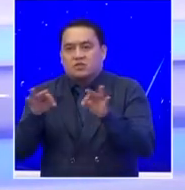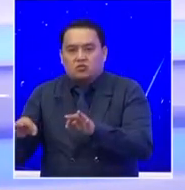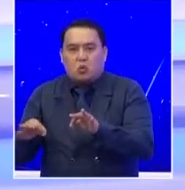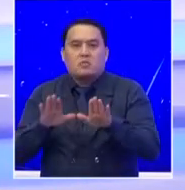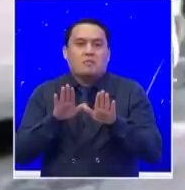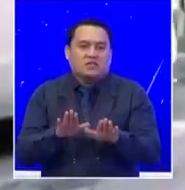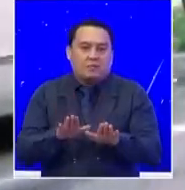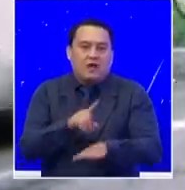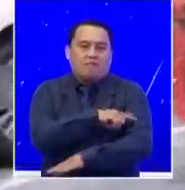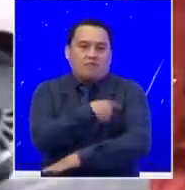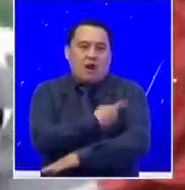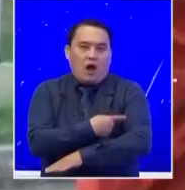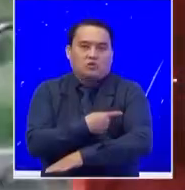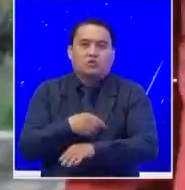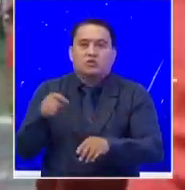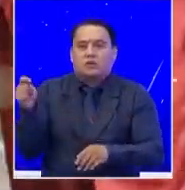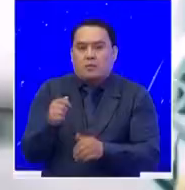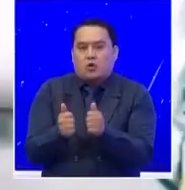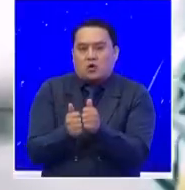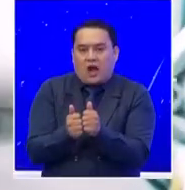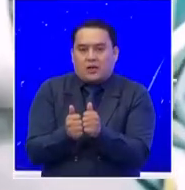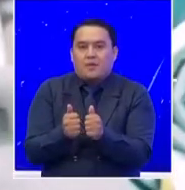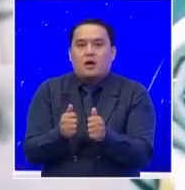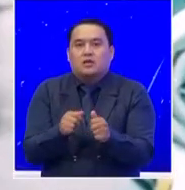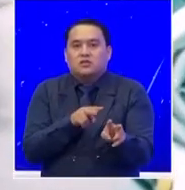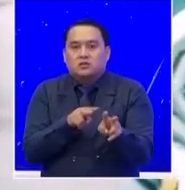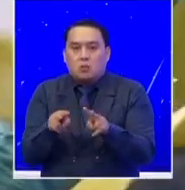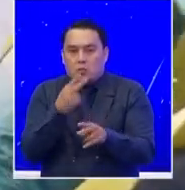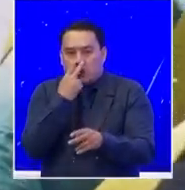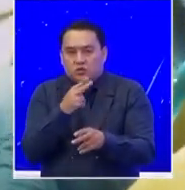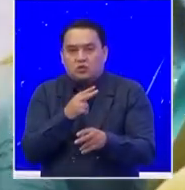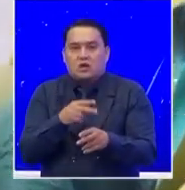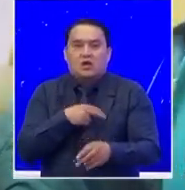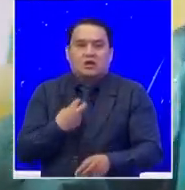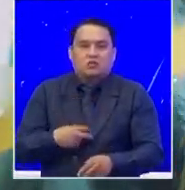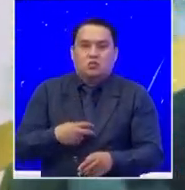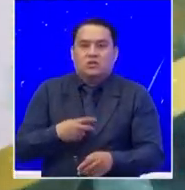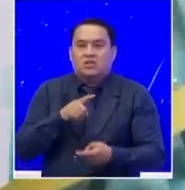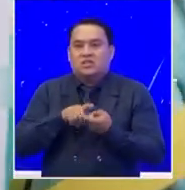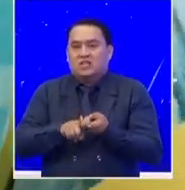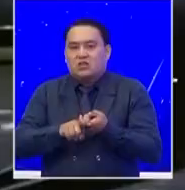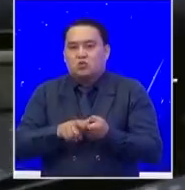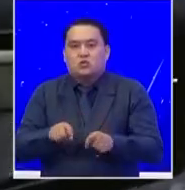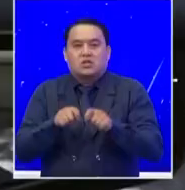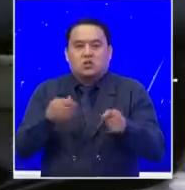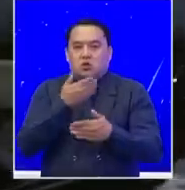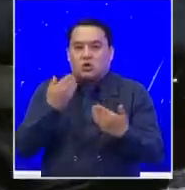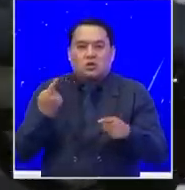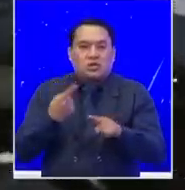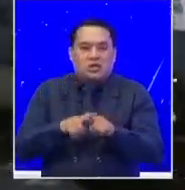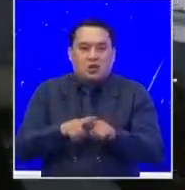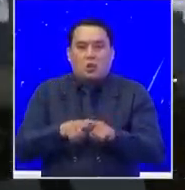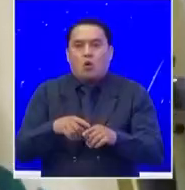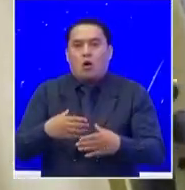место. Врач или медсестра находятся рядом, следят за показателями и не рискуют заразиться. Идея создать технологичную